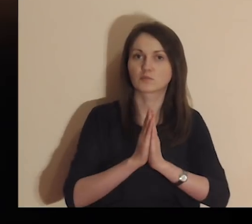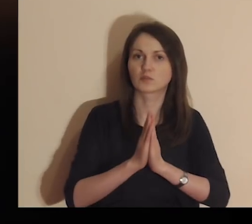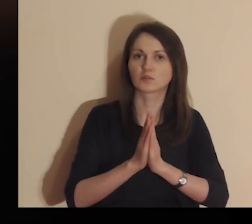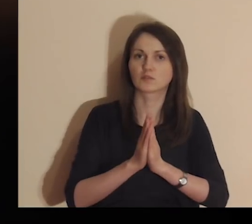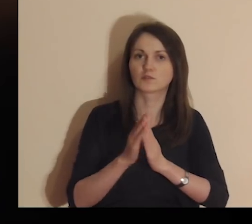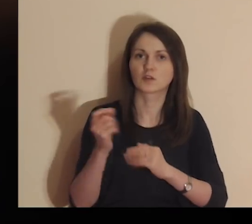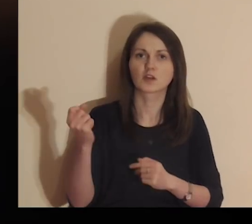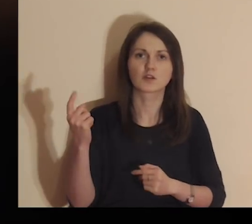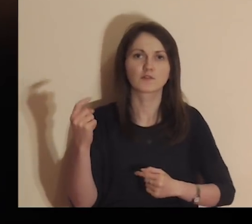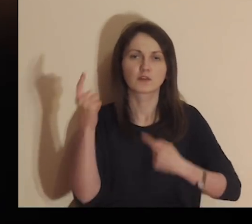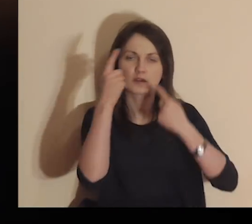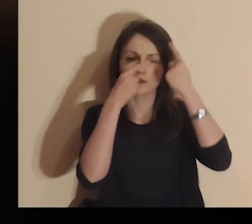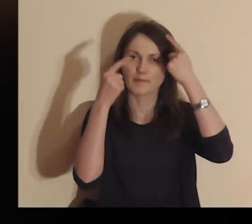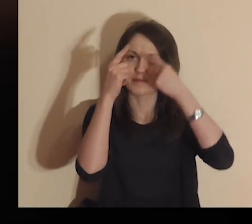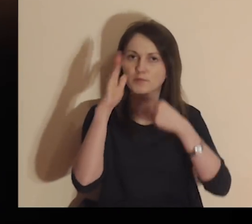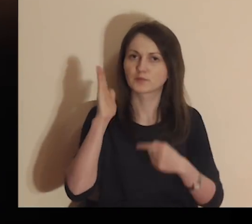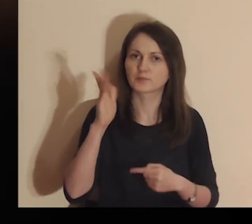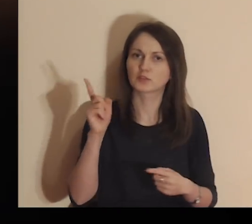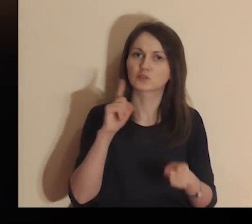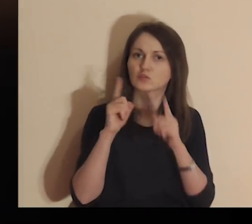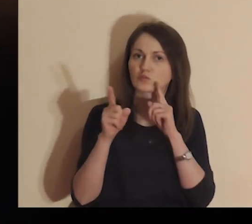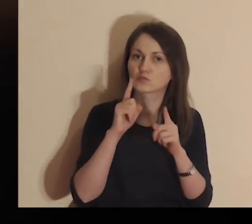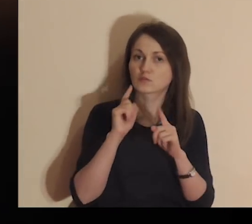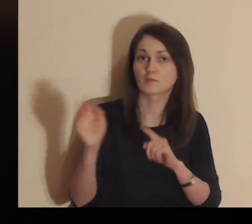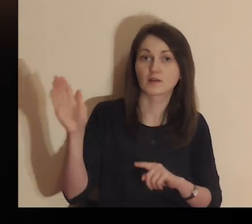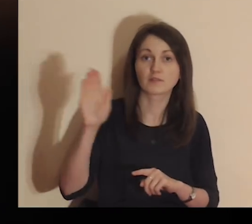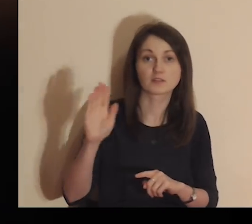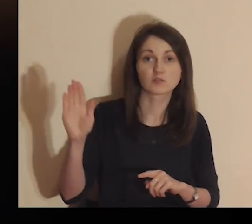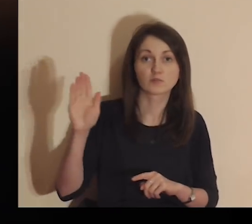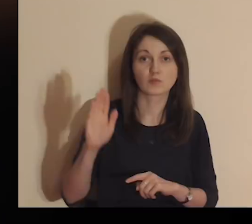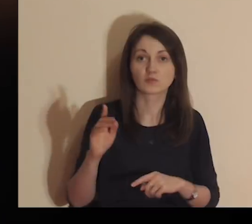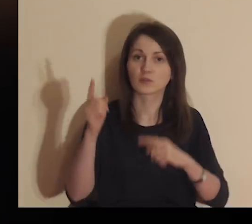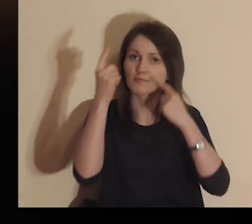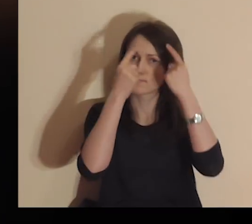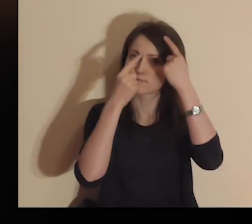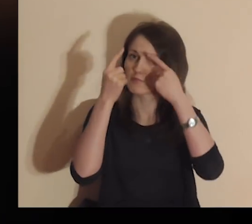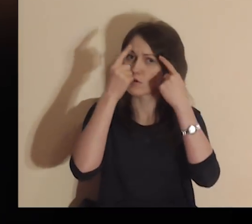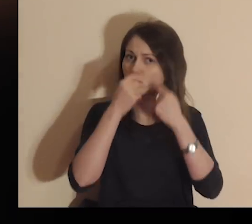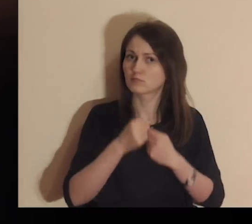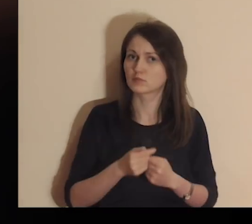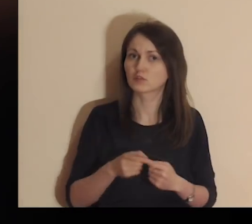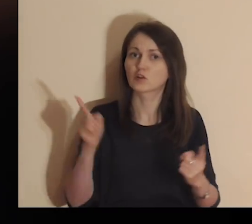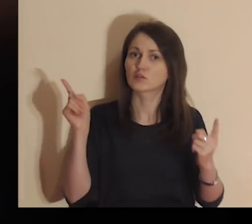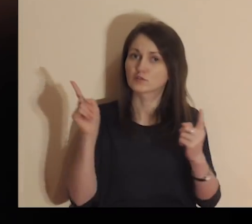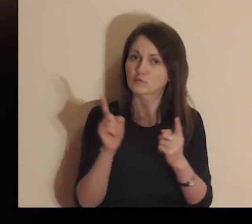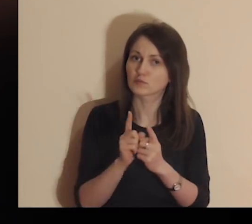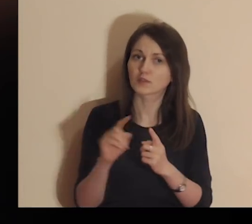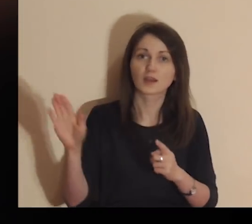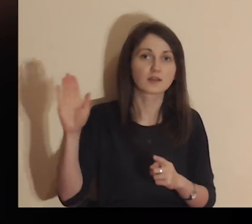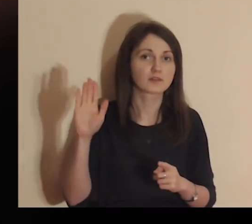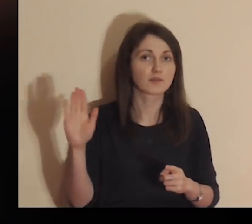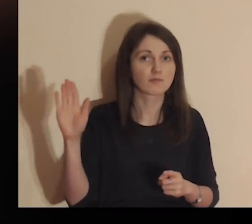Przed rozpoczęciem modlitwy przez chwilkę pomyśl o tym, że będziesz rozmawiać z Bogiem.